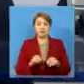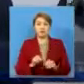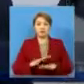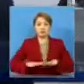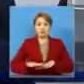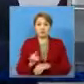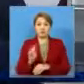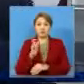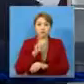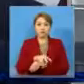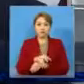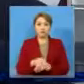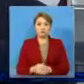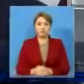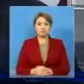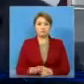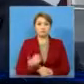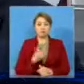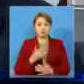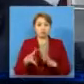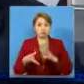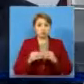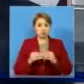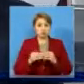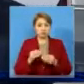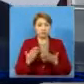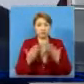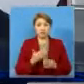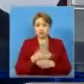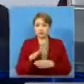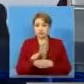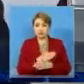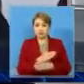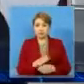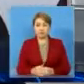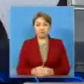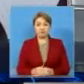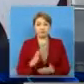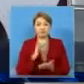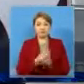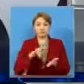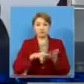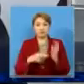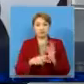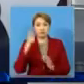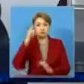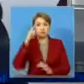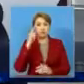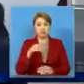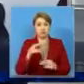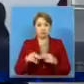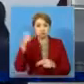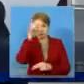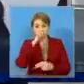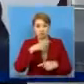международного прилета. То есть сейчас они у нас там общие практически, а это будет отдельно. Есть такие планы, я думаю, до конца